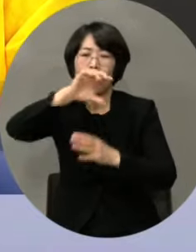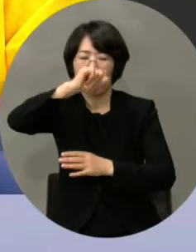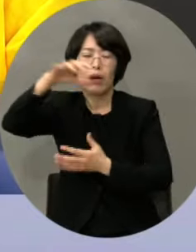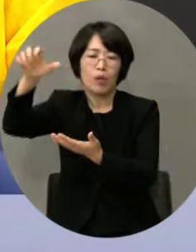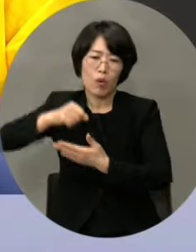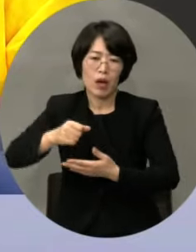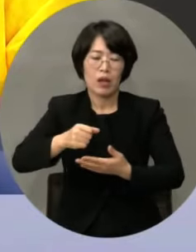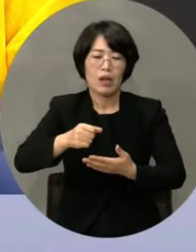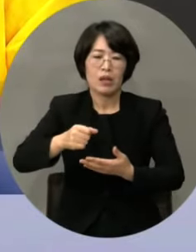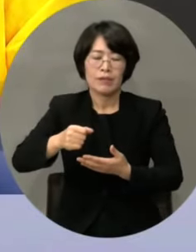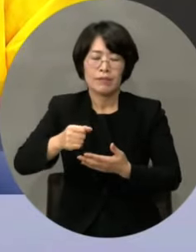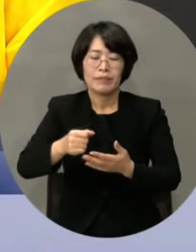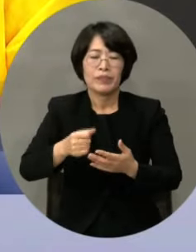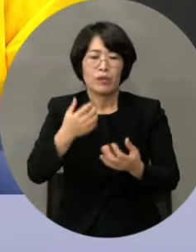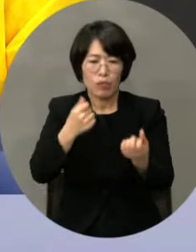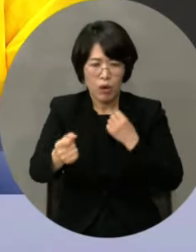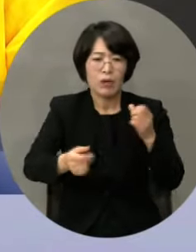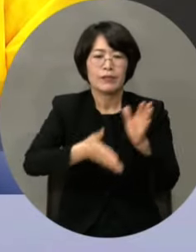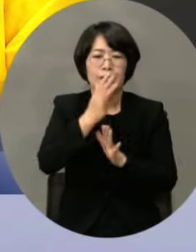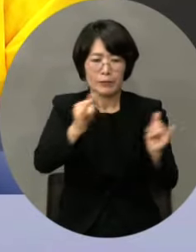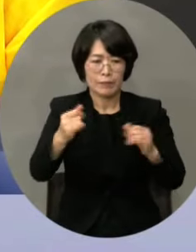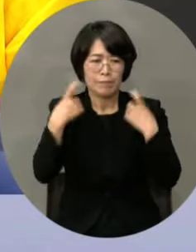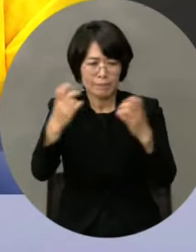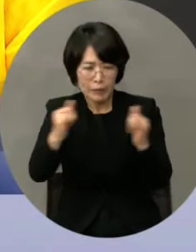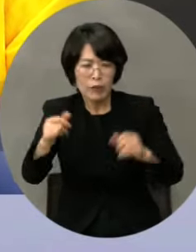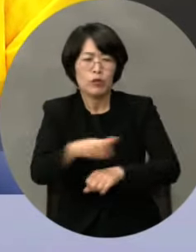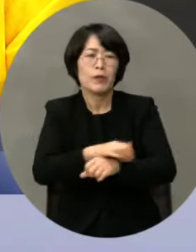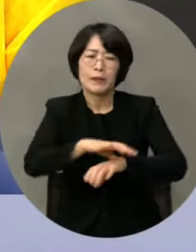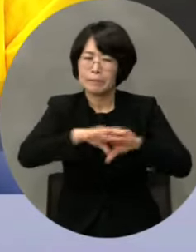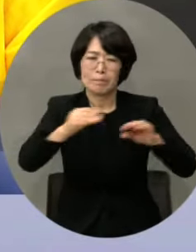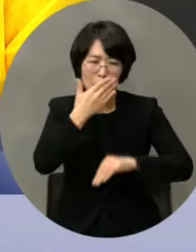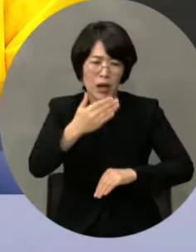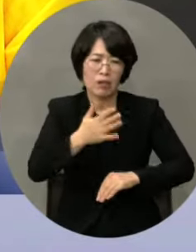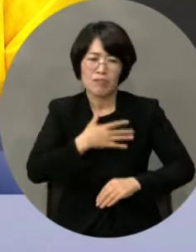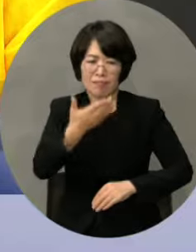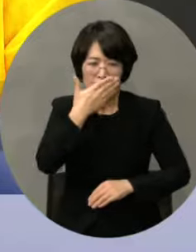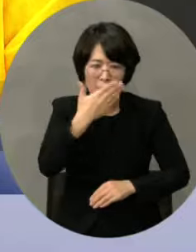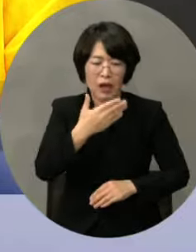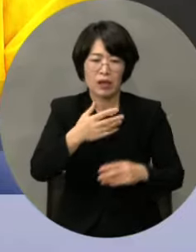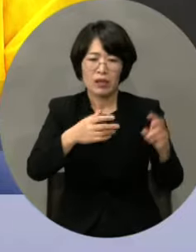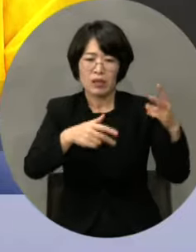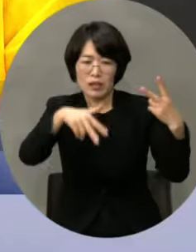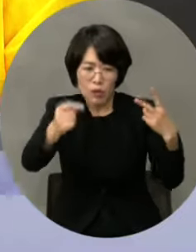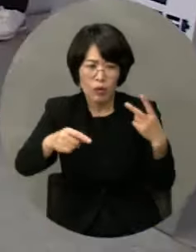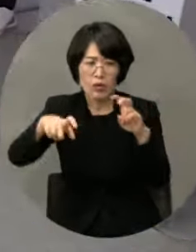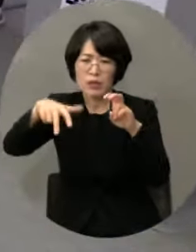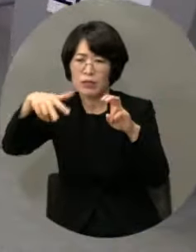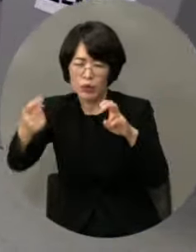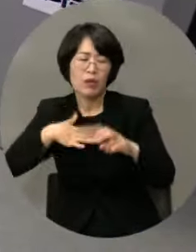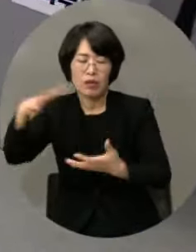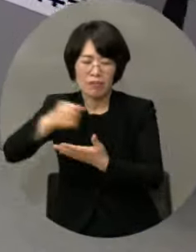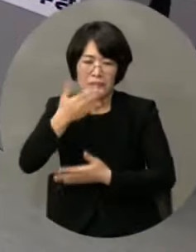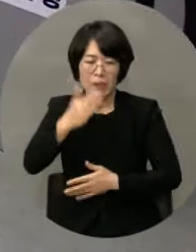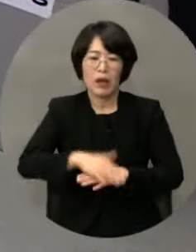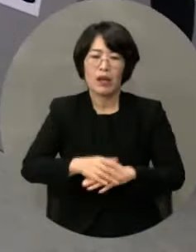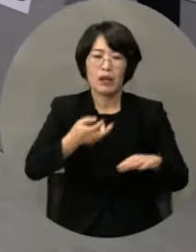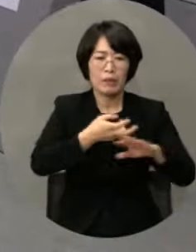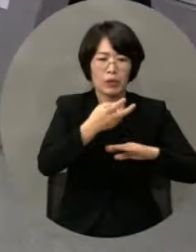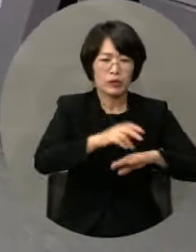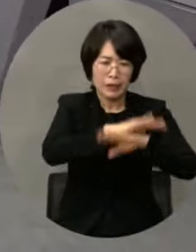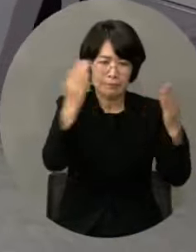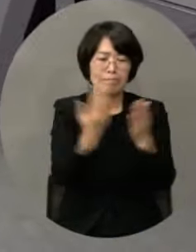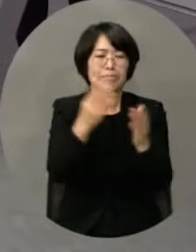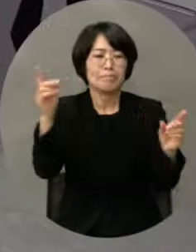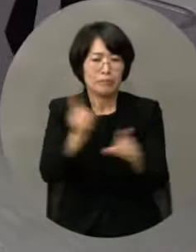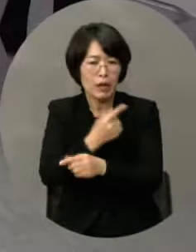불편과 관광객들을 할 수만 있다면 저는 하겠습니다. 2조 원이 됐든 20조가 됐든 갖고 와서. 시내버스 전면